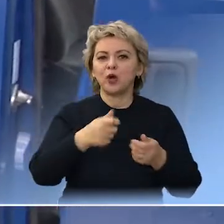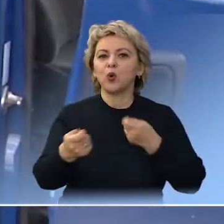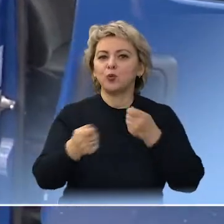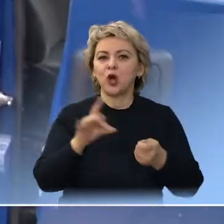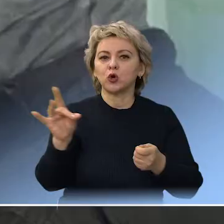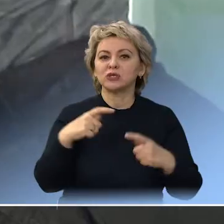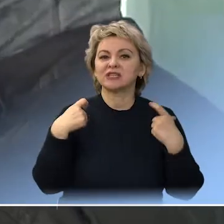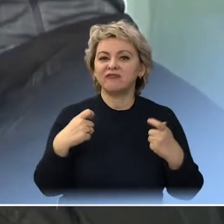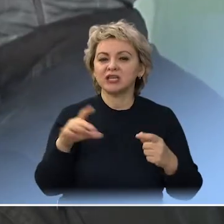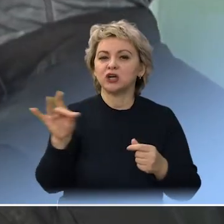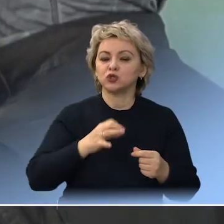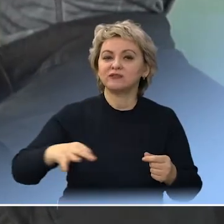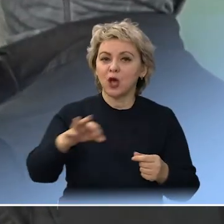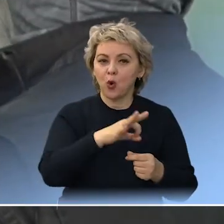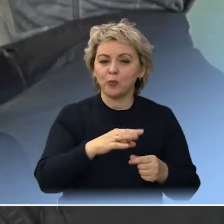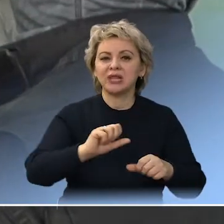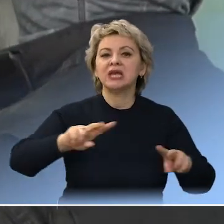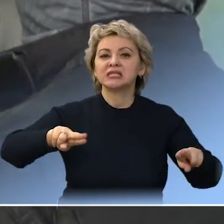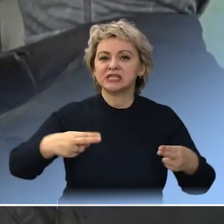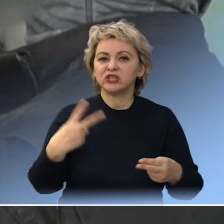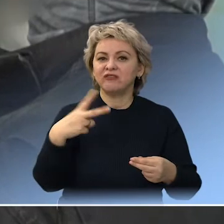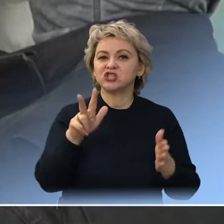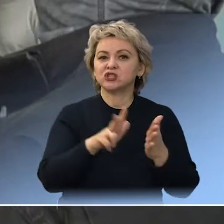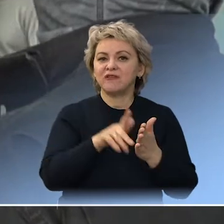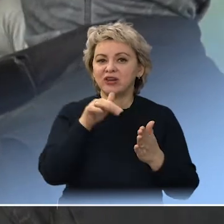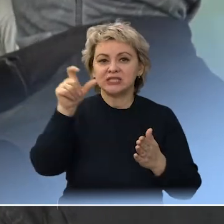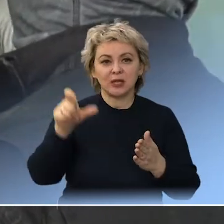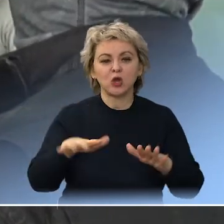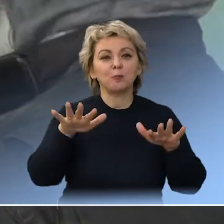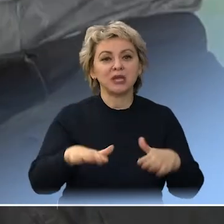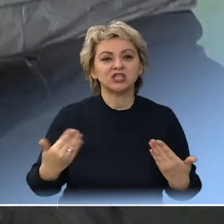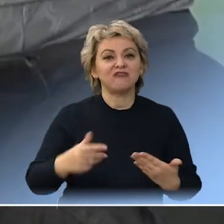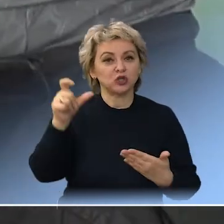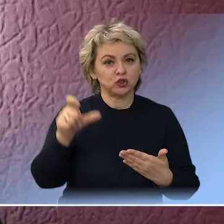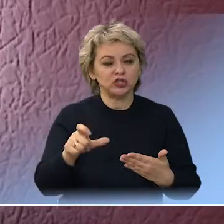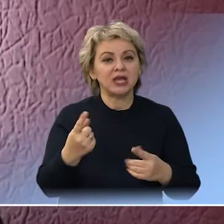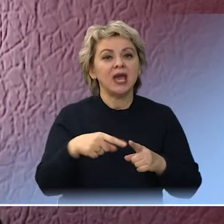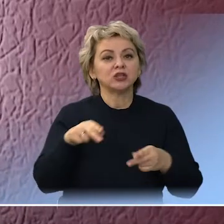Управления Росгвардии по Ростовской области задержали 28-летнего